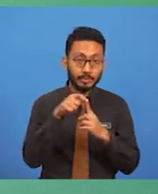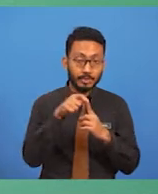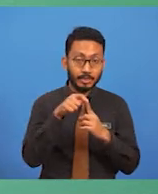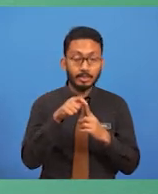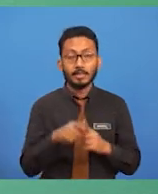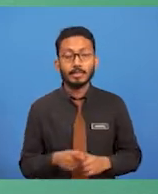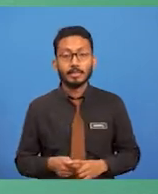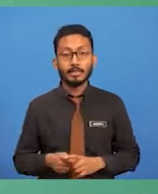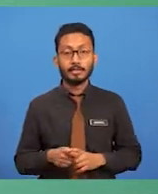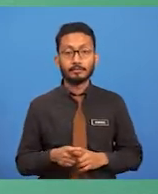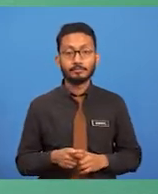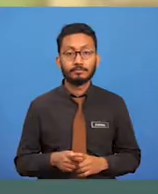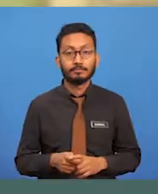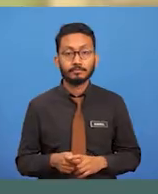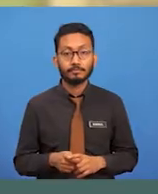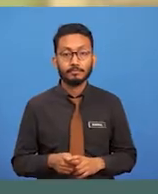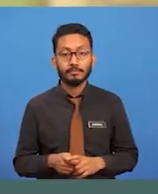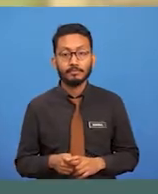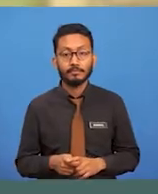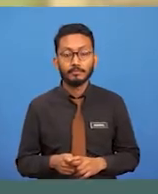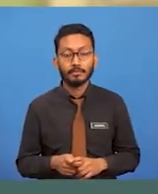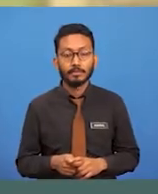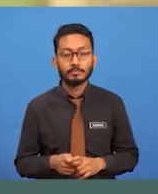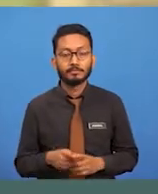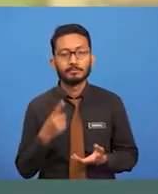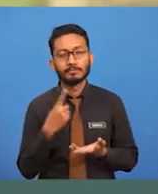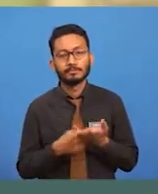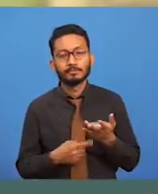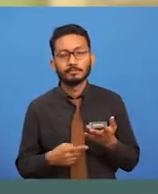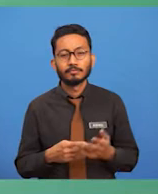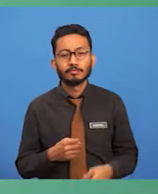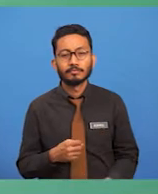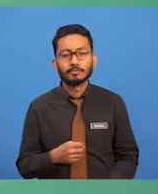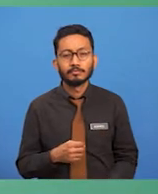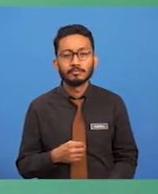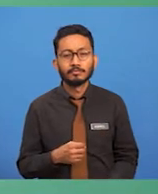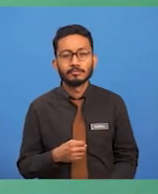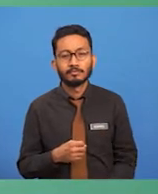memo? Pasti anda dapat menjawab soalan ini, kan?